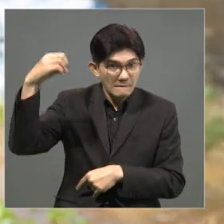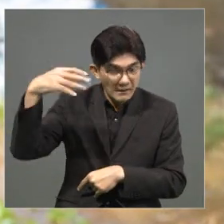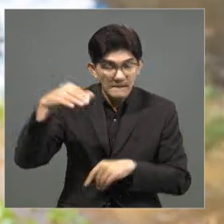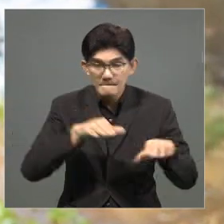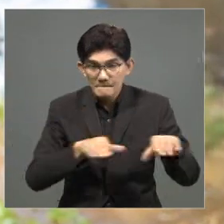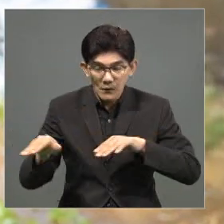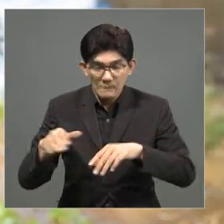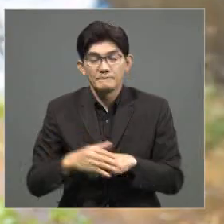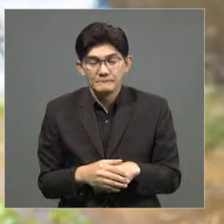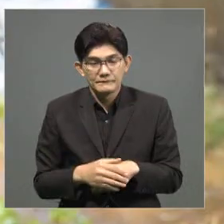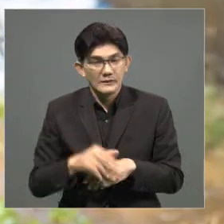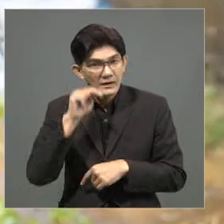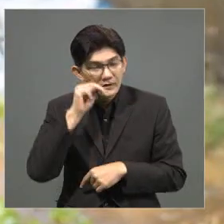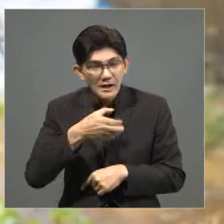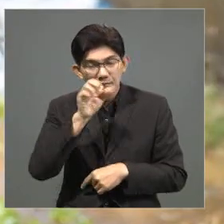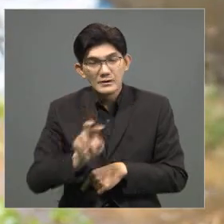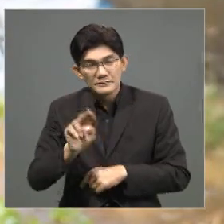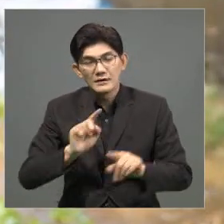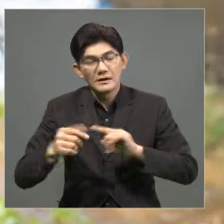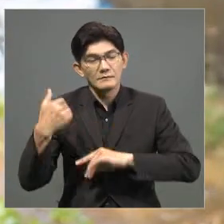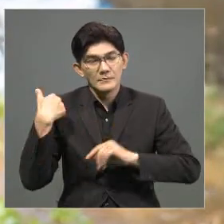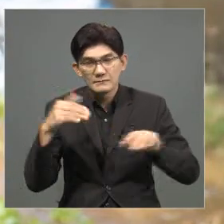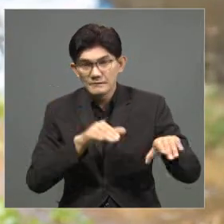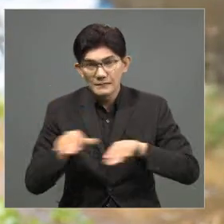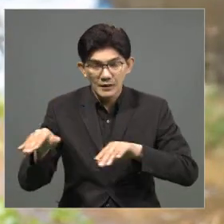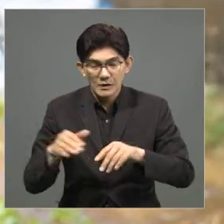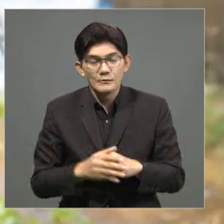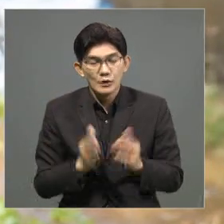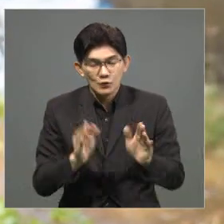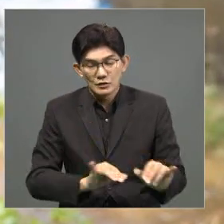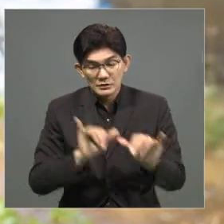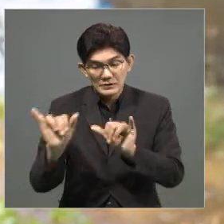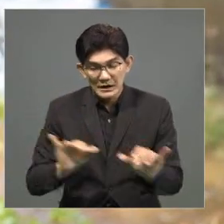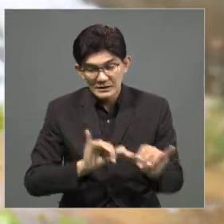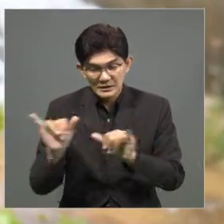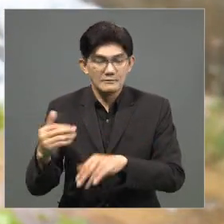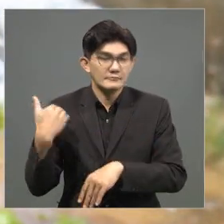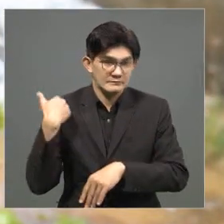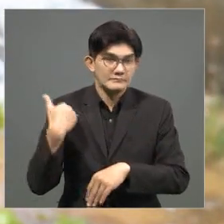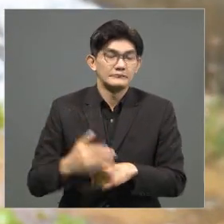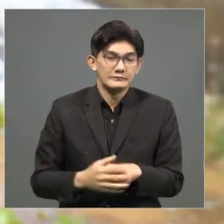ครับแล้วก็น้ำดื่มน้ำใช้นะครับบริเวณที่จะอพยพประชาชนพี่น้องที่ถูกน้ำท่วมครับ